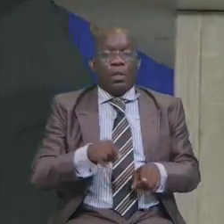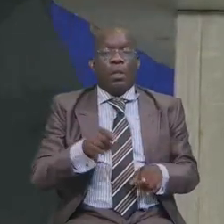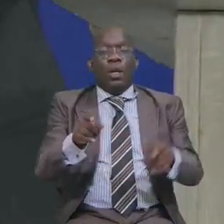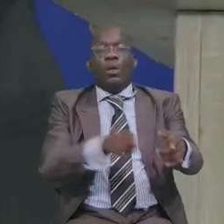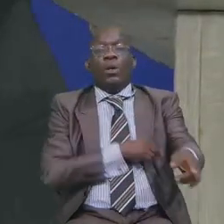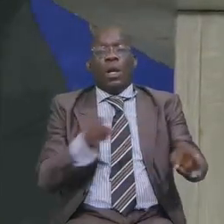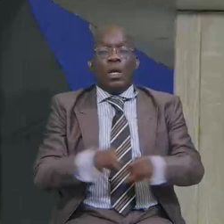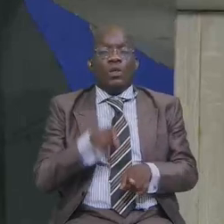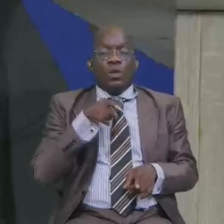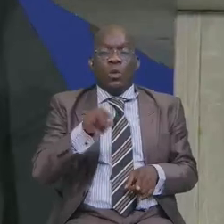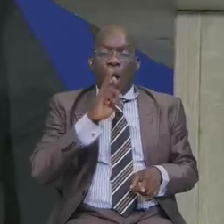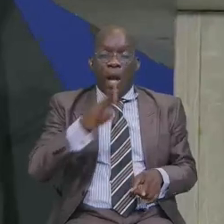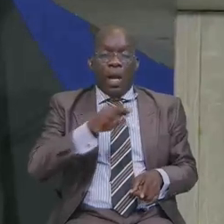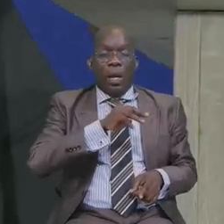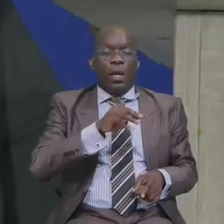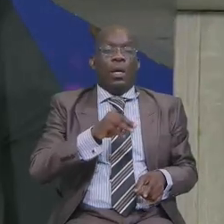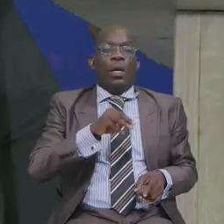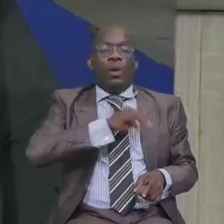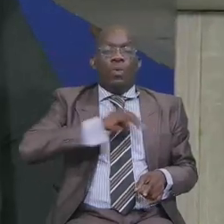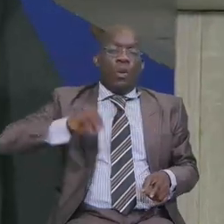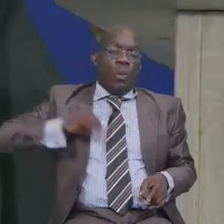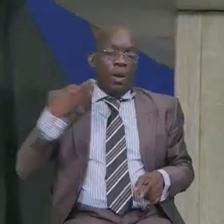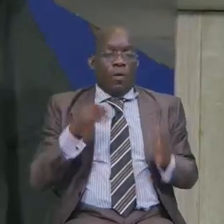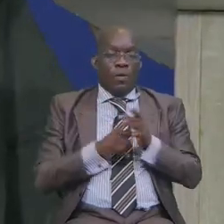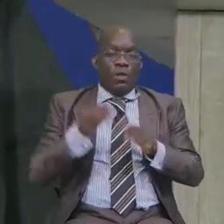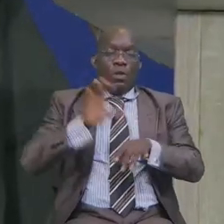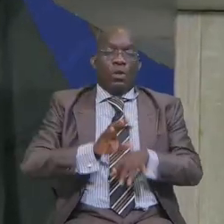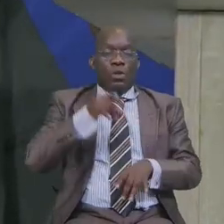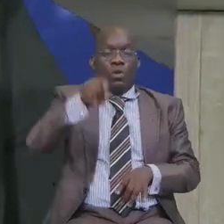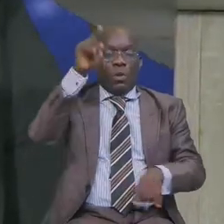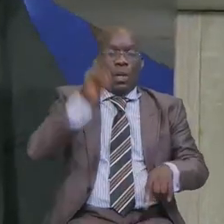église. Tu ne peux pas, tu ne dois pas